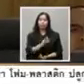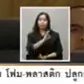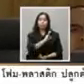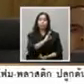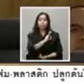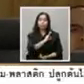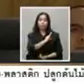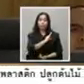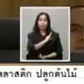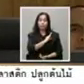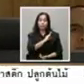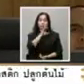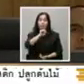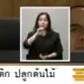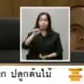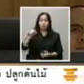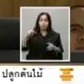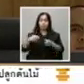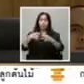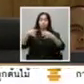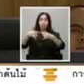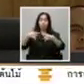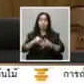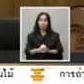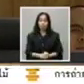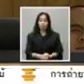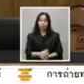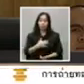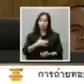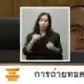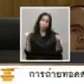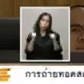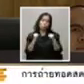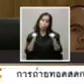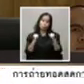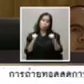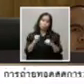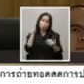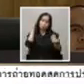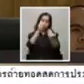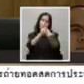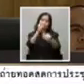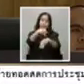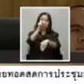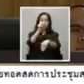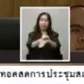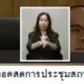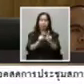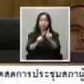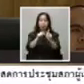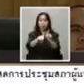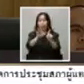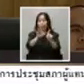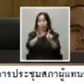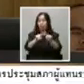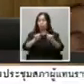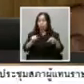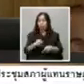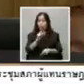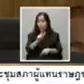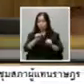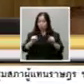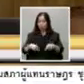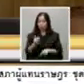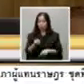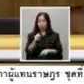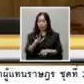านะสมาชิกสภาผู้แทนฝ่ายค้านครับผมกลัวท่านประธาน ผมประท้วงท่านประธานข้อ9ครับในวงเล็บที่1วงเล็บที่3นะครับ